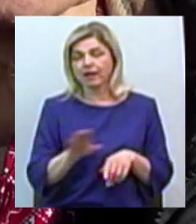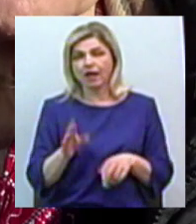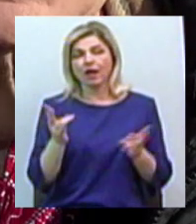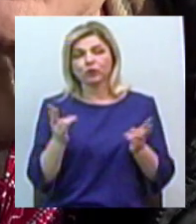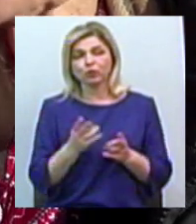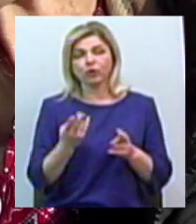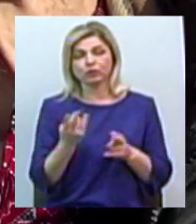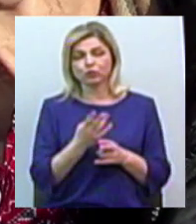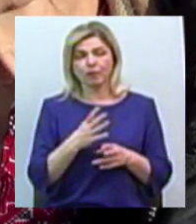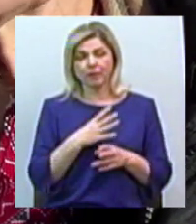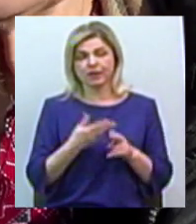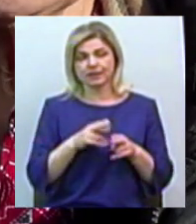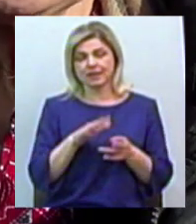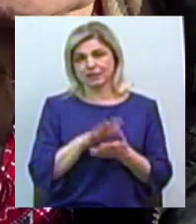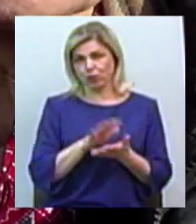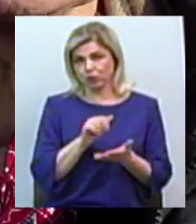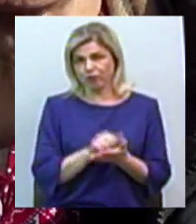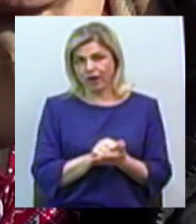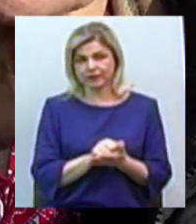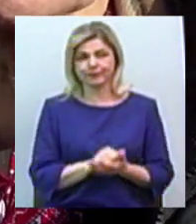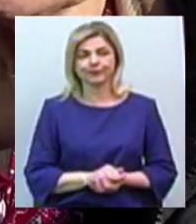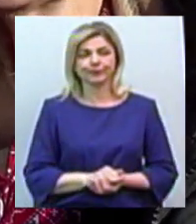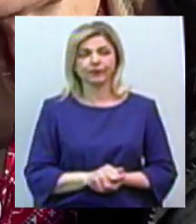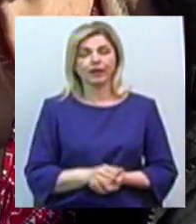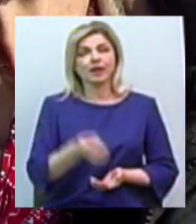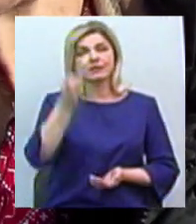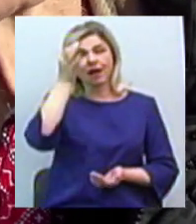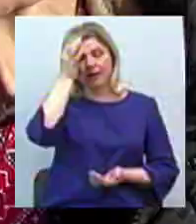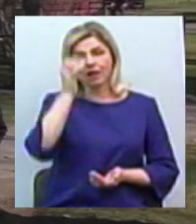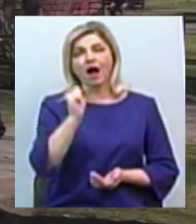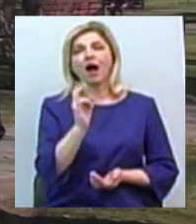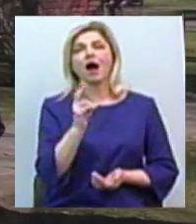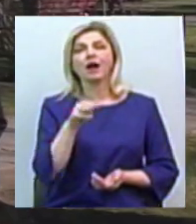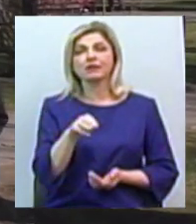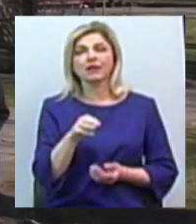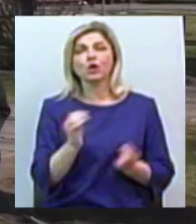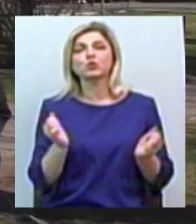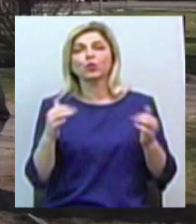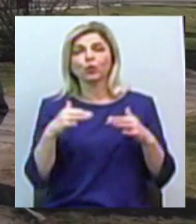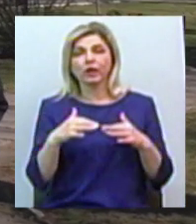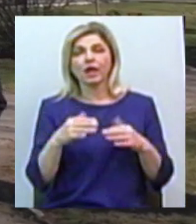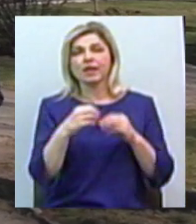мур зруйнувати. І згадали акт Злуки.